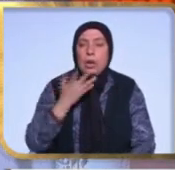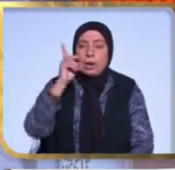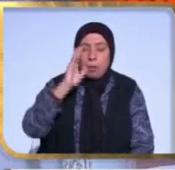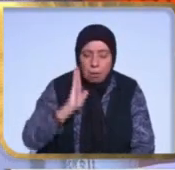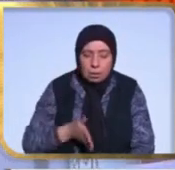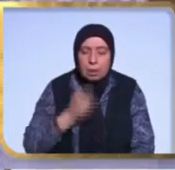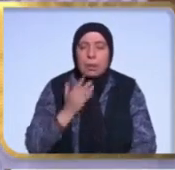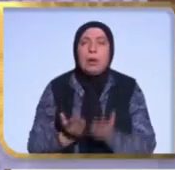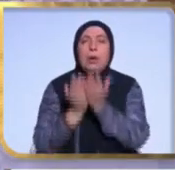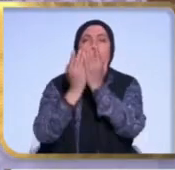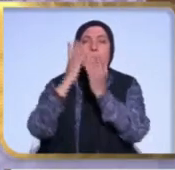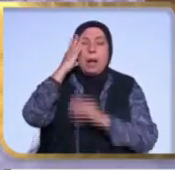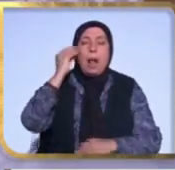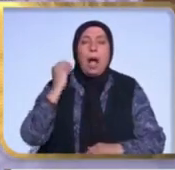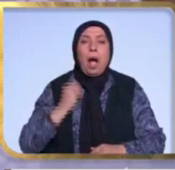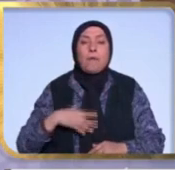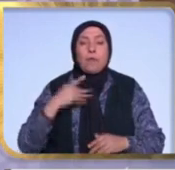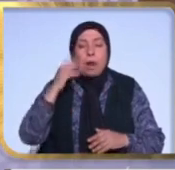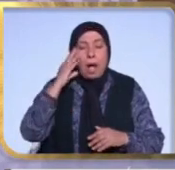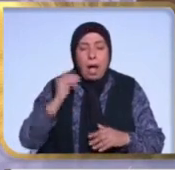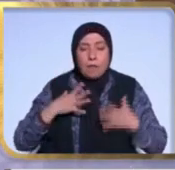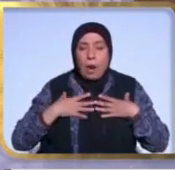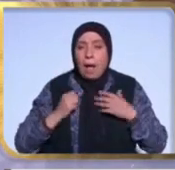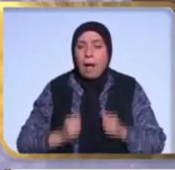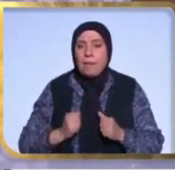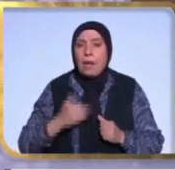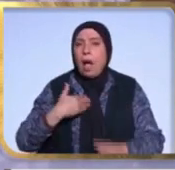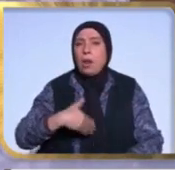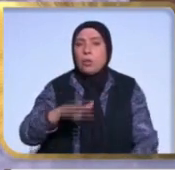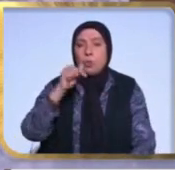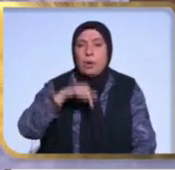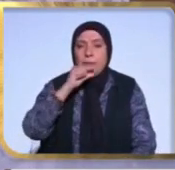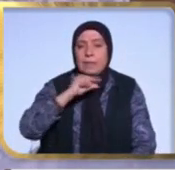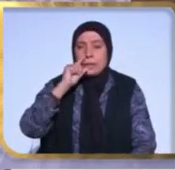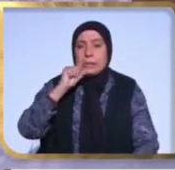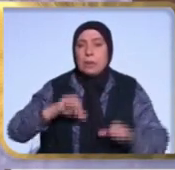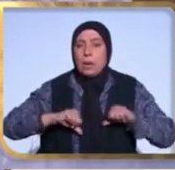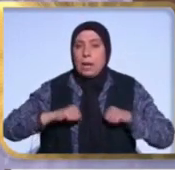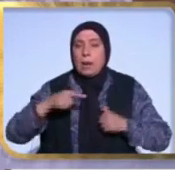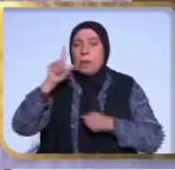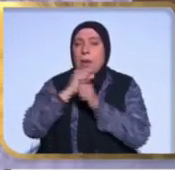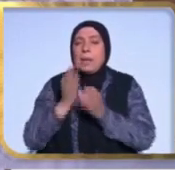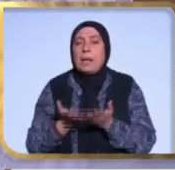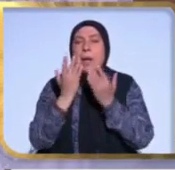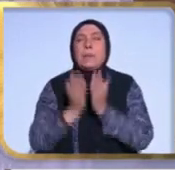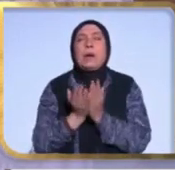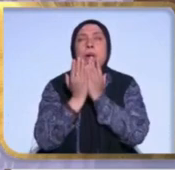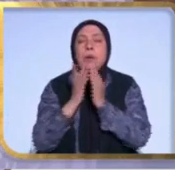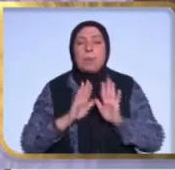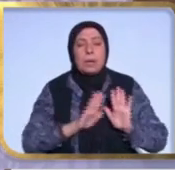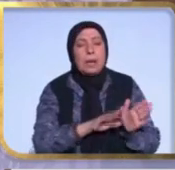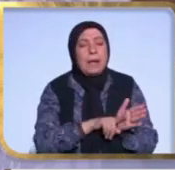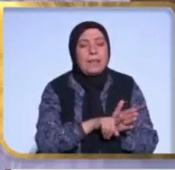يا الله العفو والعافية والمعافاة الدائمة في الدين والدنيا والآخرة، وأن تدفع عنا كل